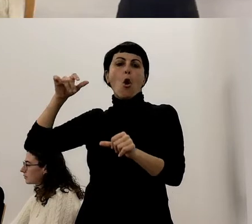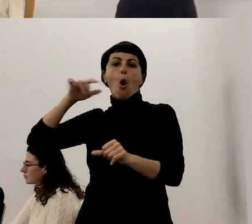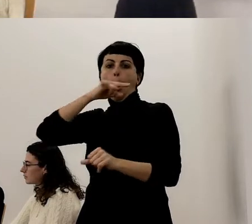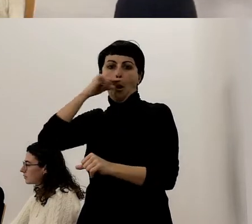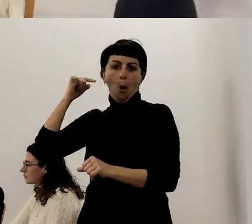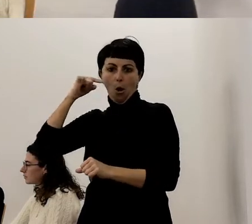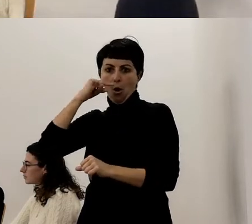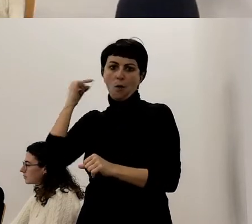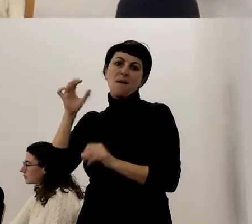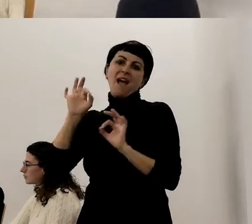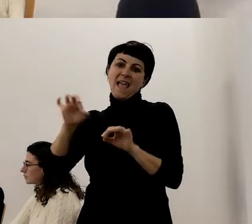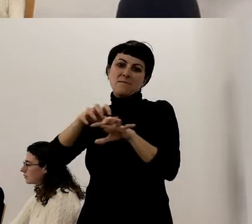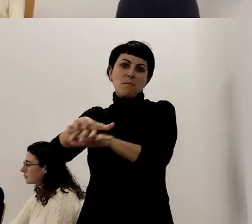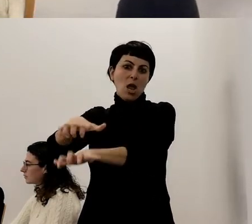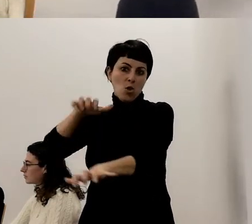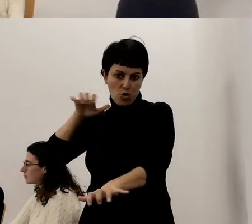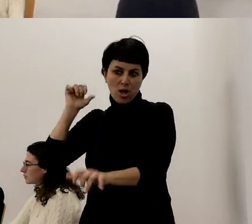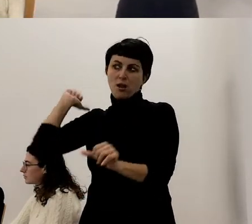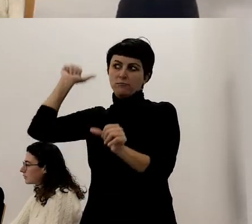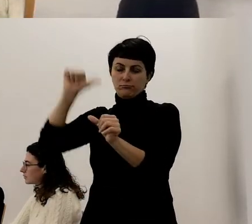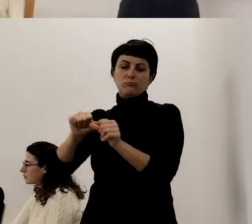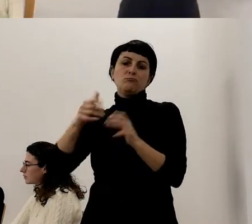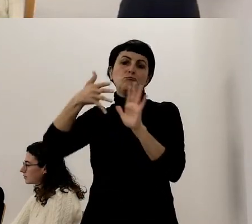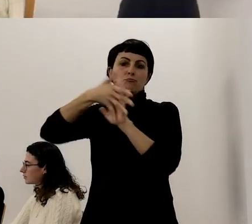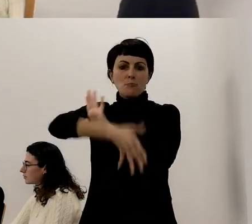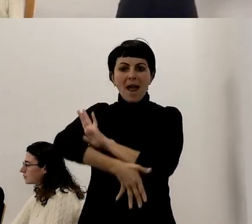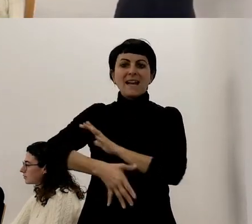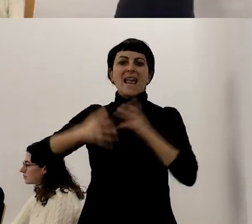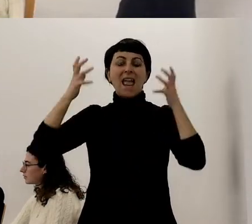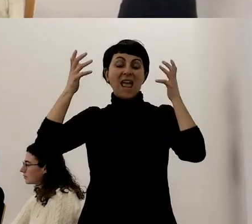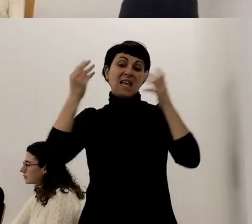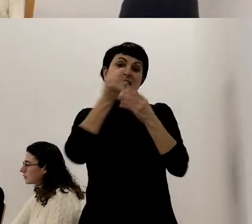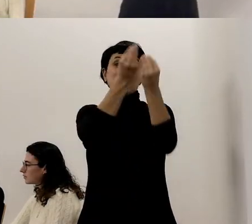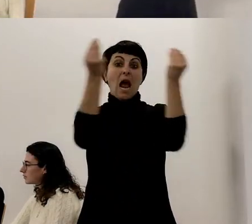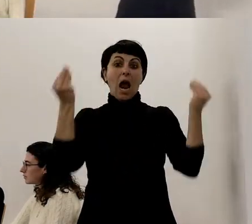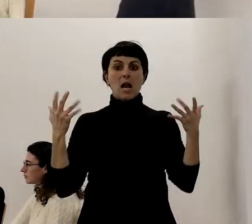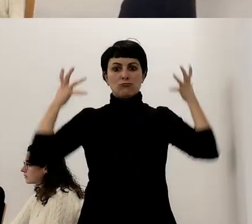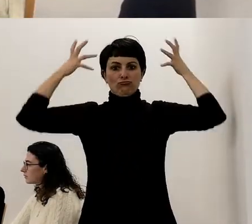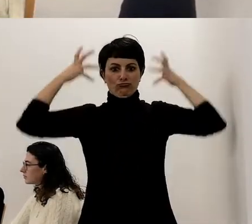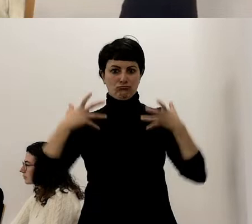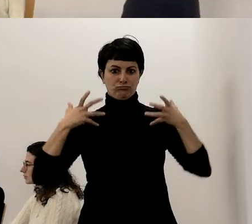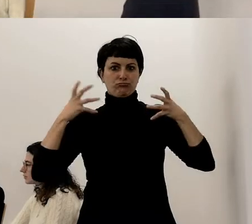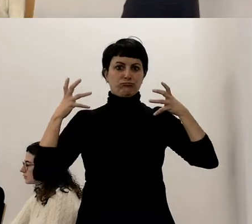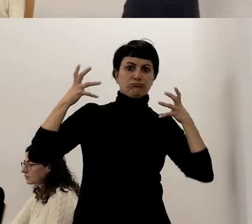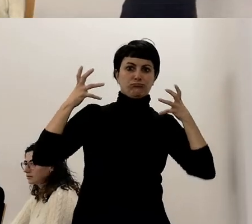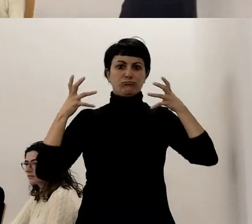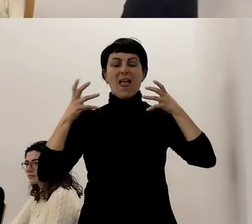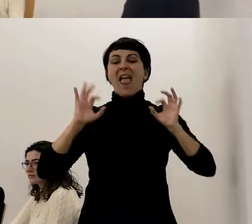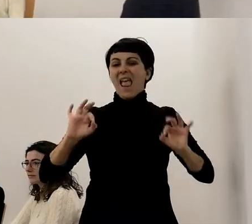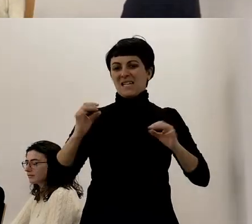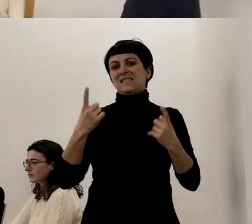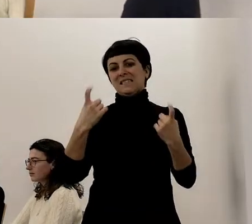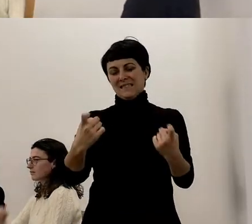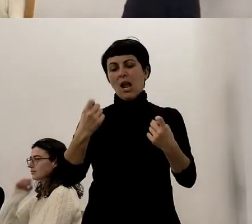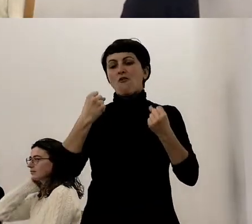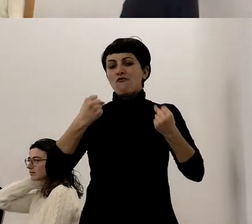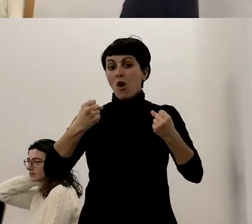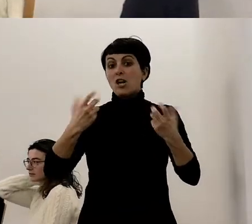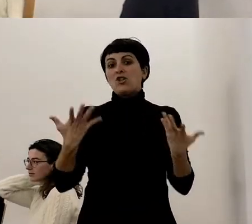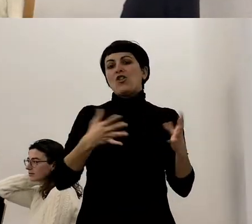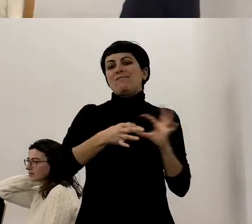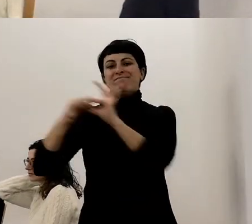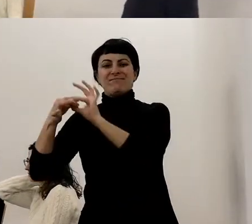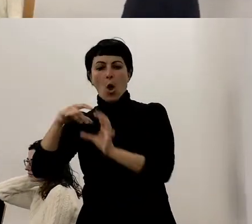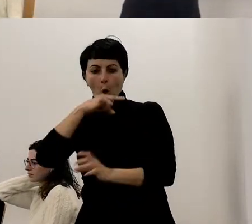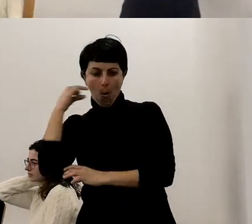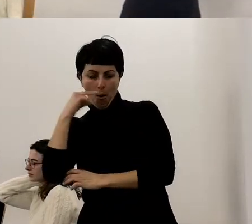homes, perquè és un món on portejar requereix força i això tradicionalment s'associa als homes, i potser les dones feien